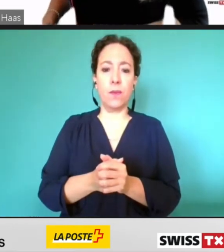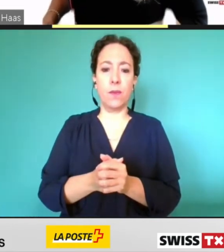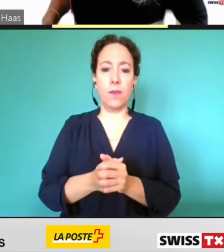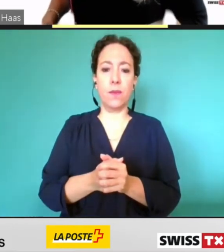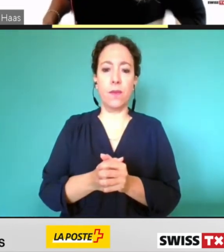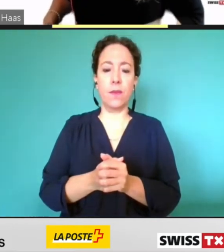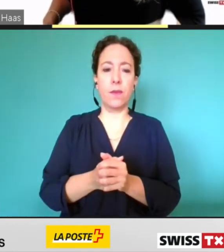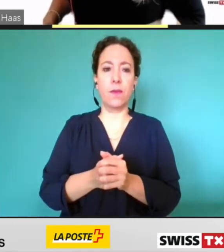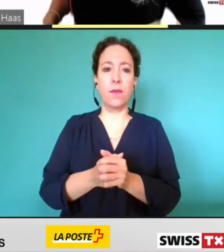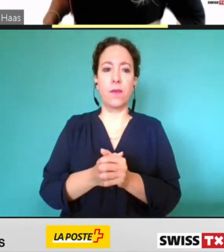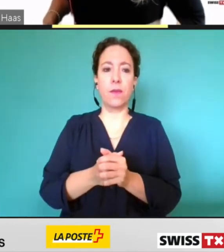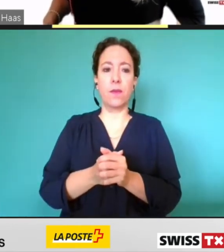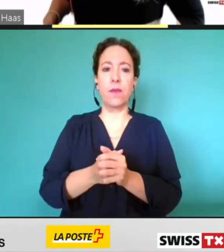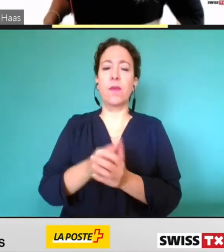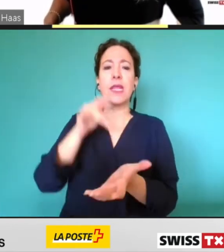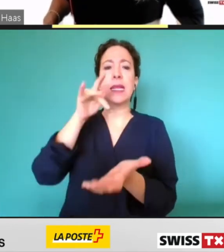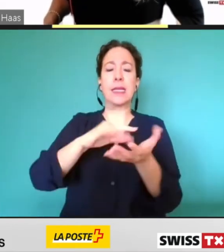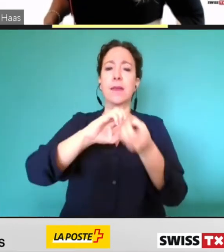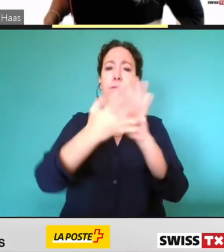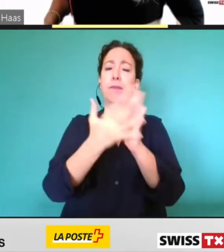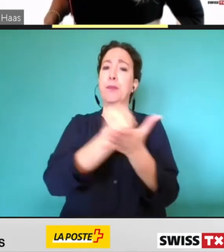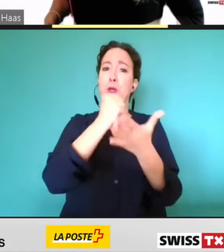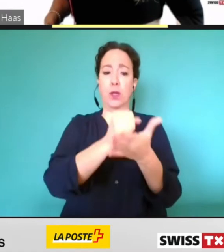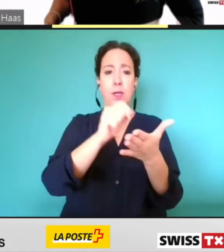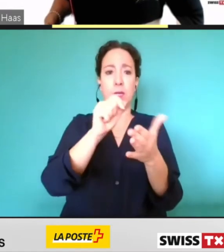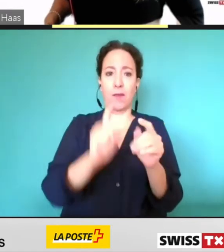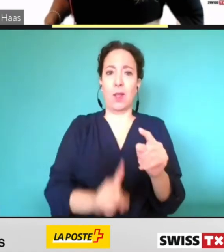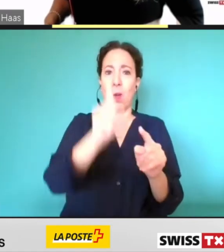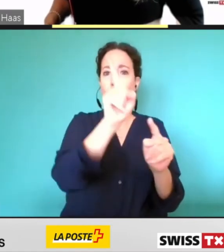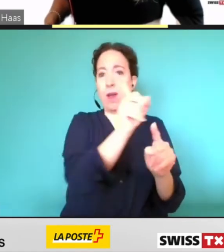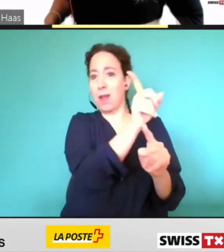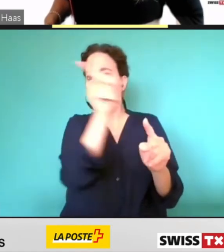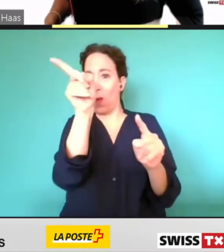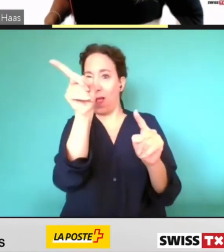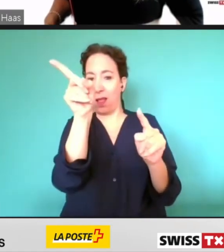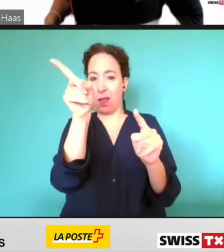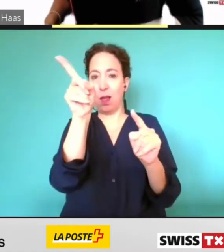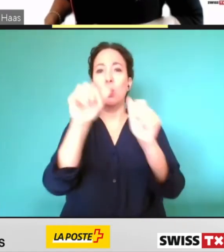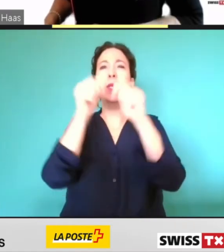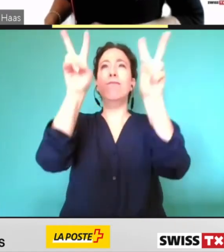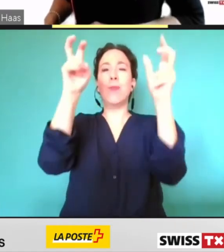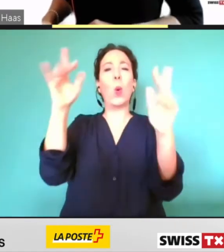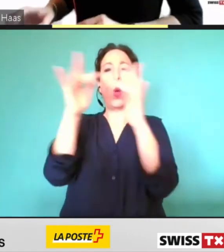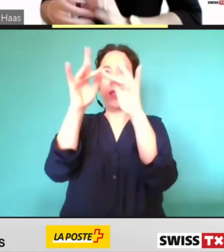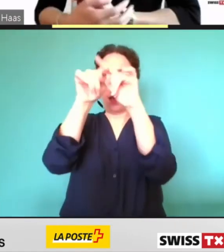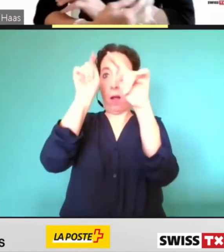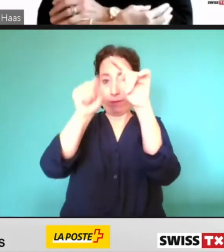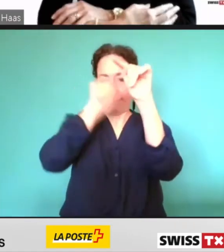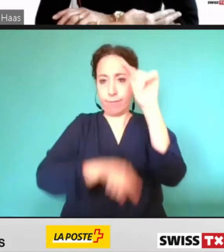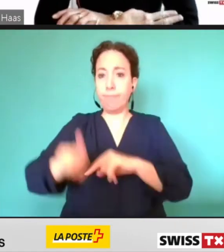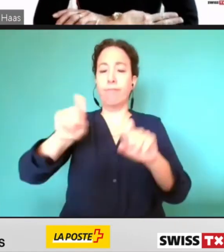Le lien sur le site web de la Poste se trouve en haut à droite sur la page de contact et mène sur la page